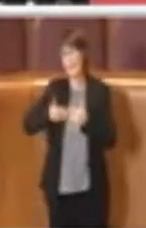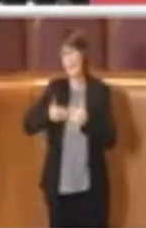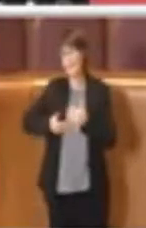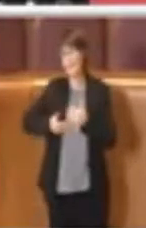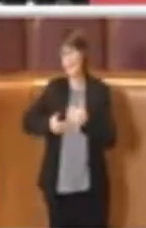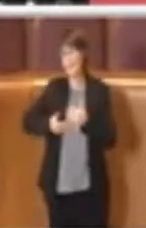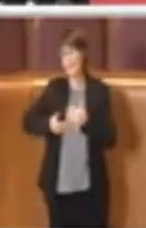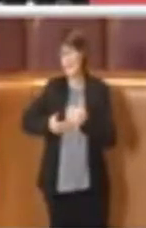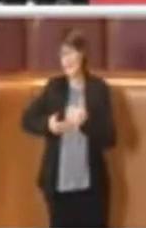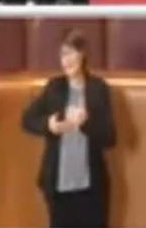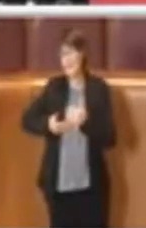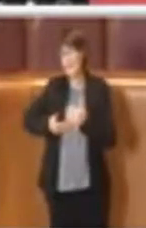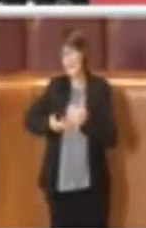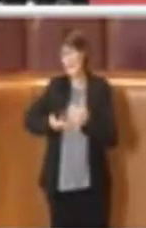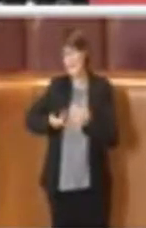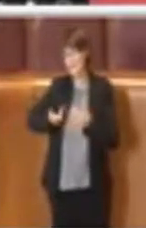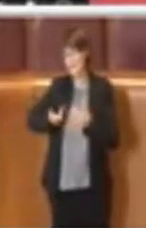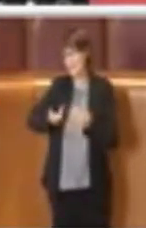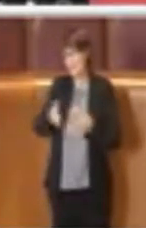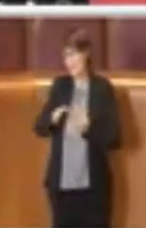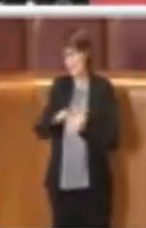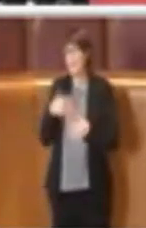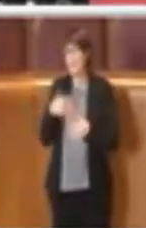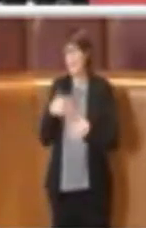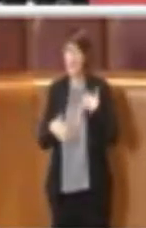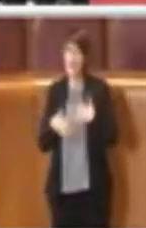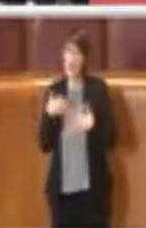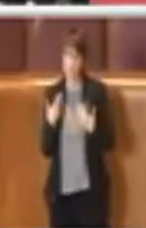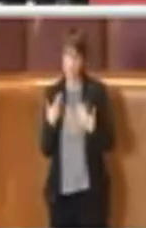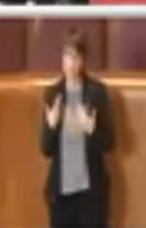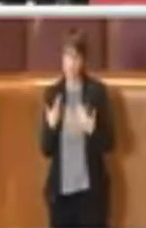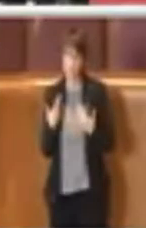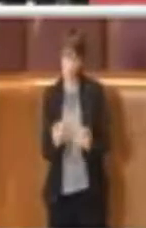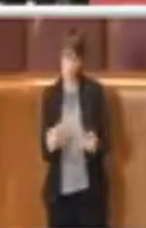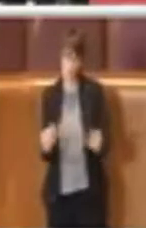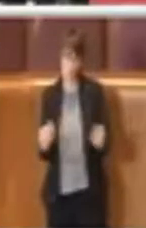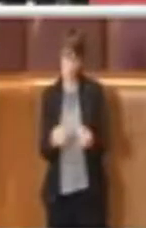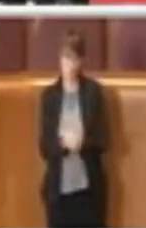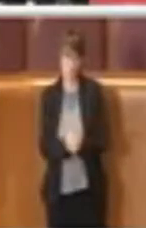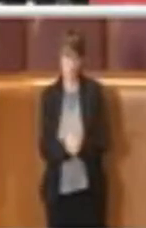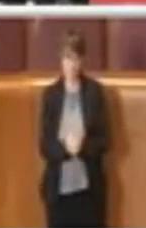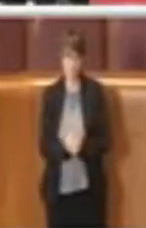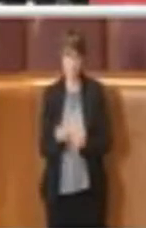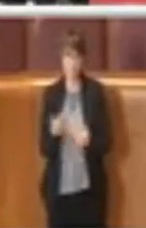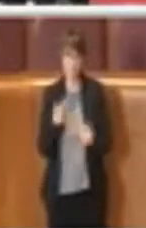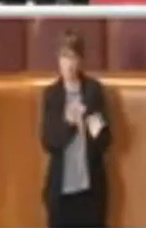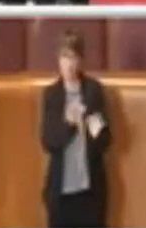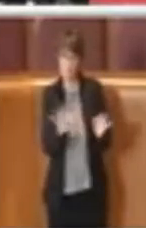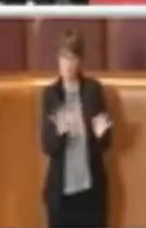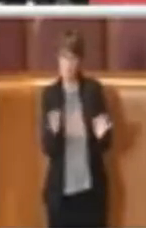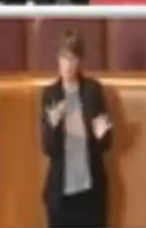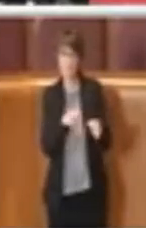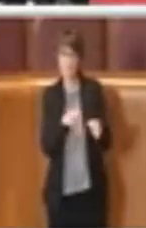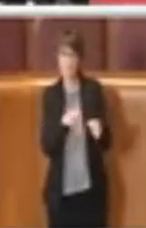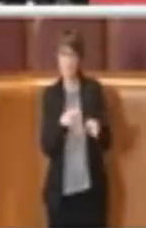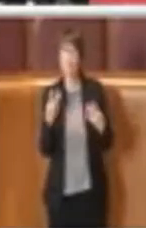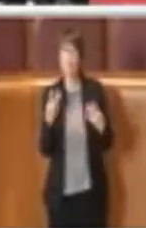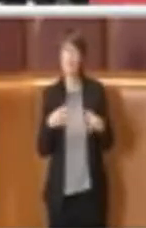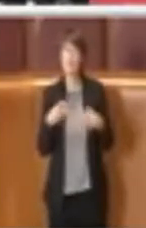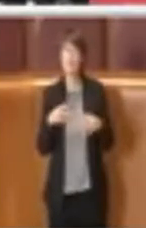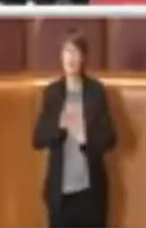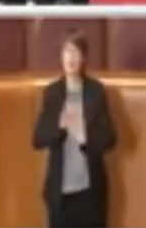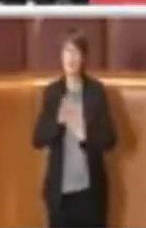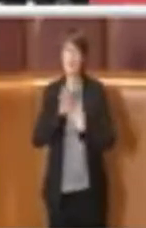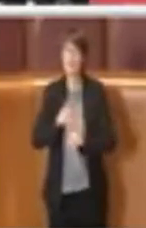di una giustificata rabbia insomma. Abbiamo visto che alcuni di loro hanno organizzato appunto delle manifestazioni civili